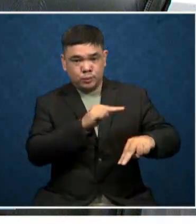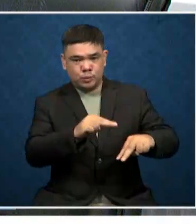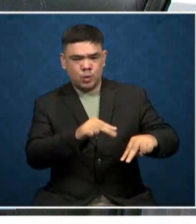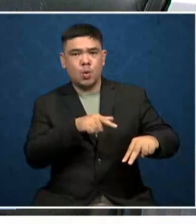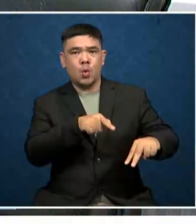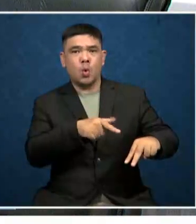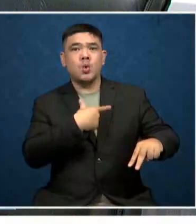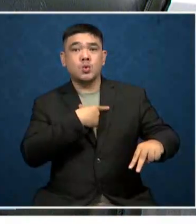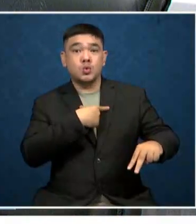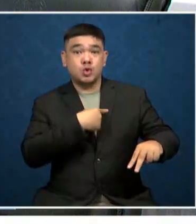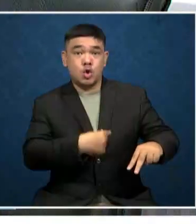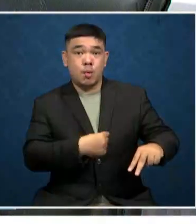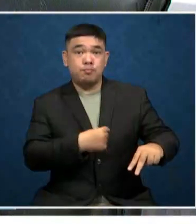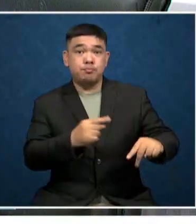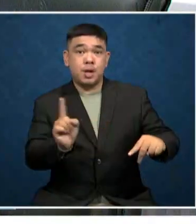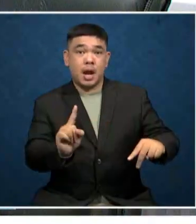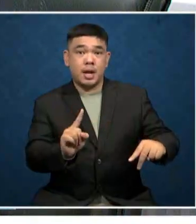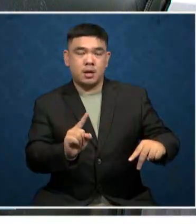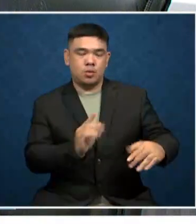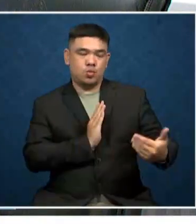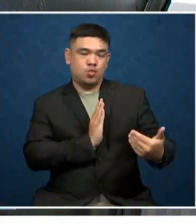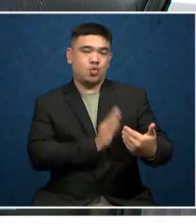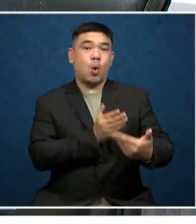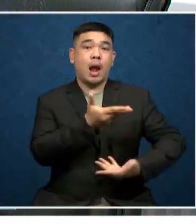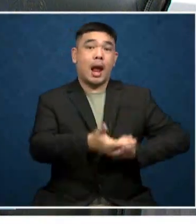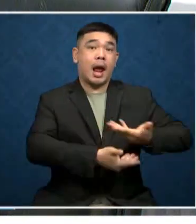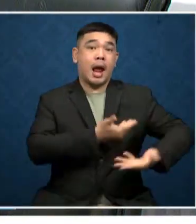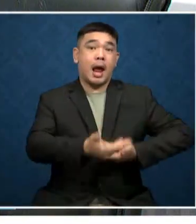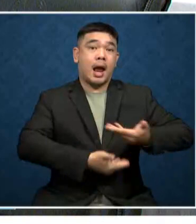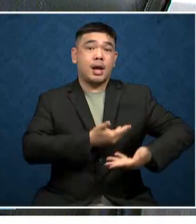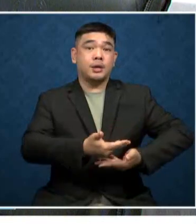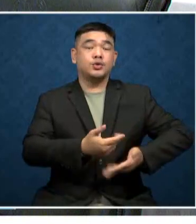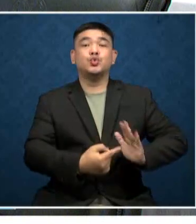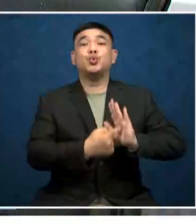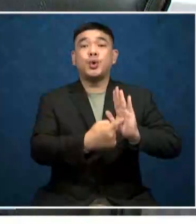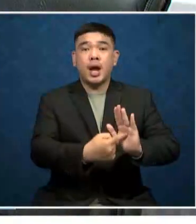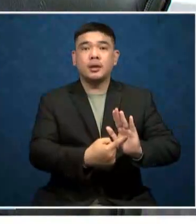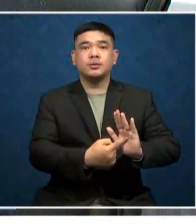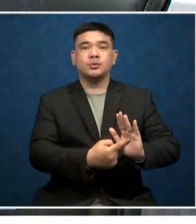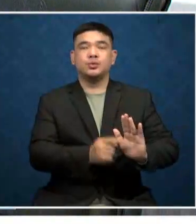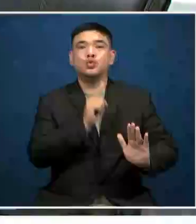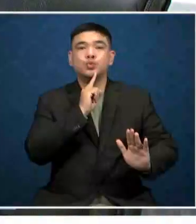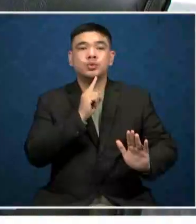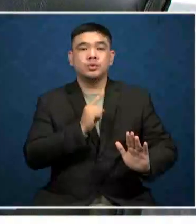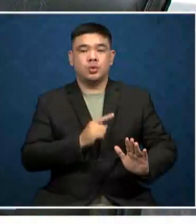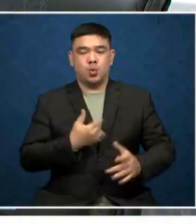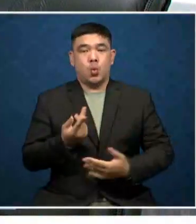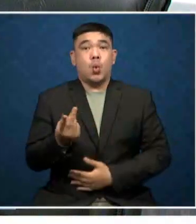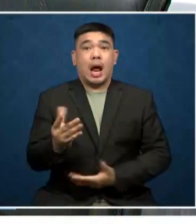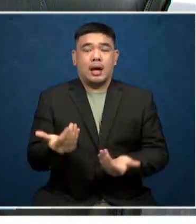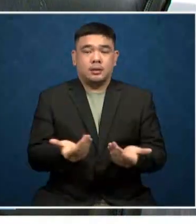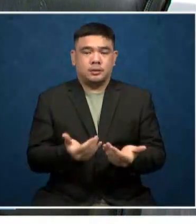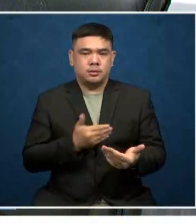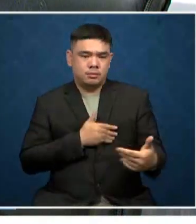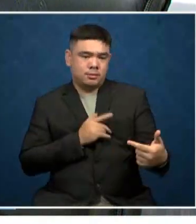ชอบทำในการขายตรงขายตรงก็หมายหมายความถึงความชอบของลูกค้าที่